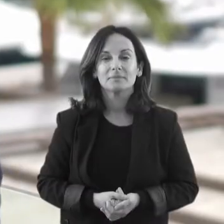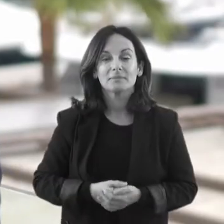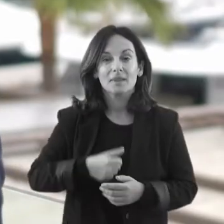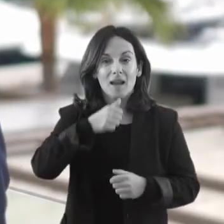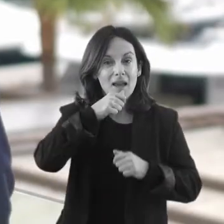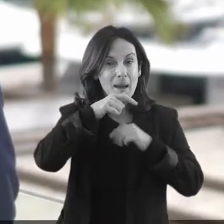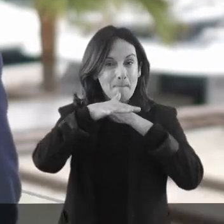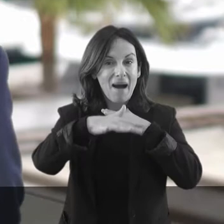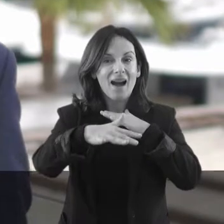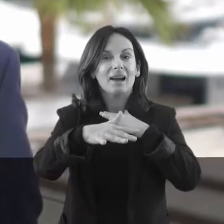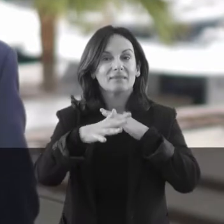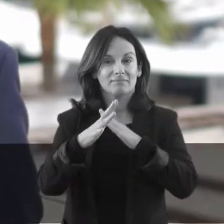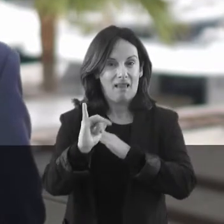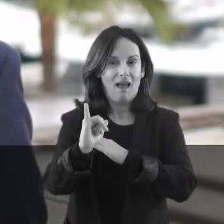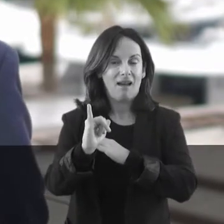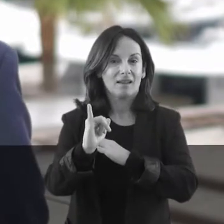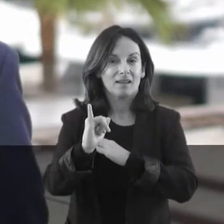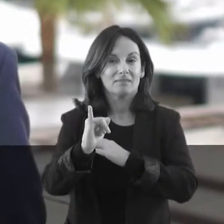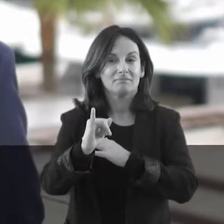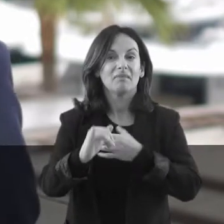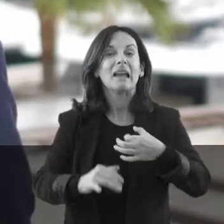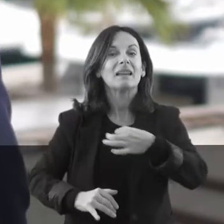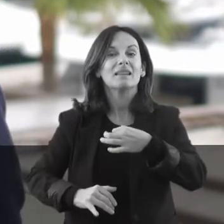aquesta màquia que tenim aquí, que ens en revolta,